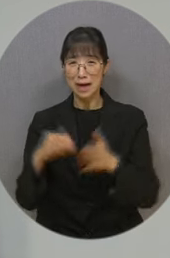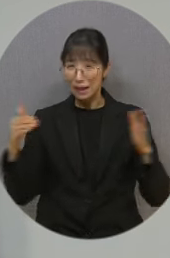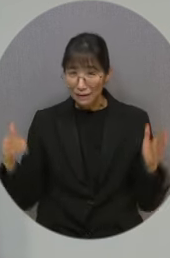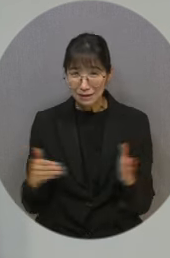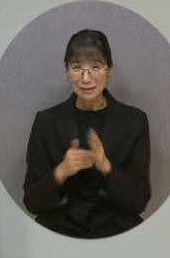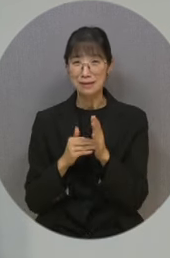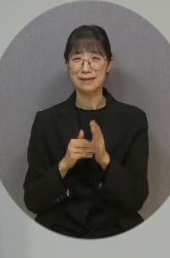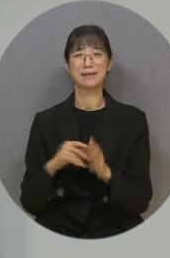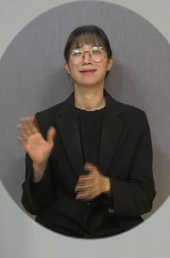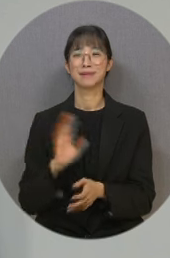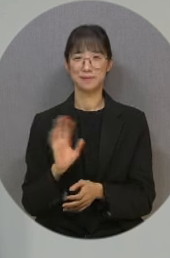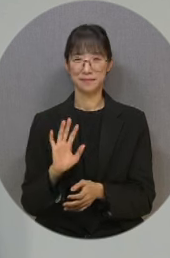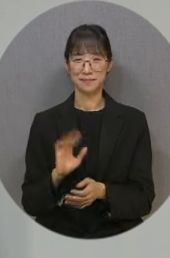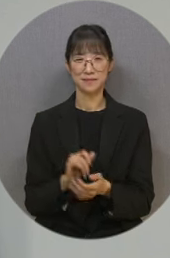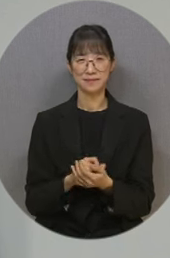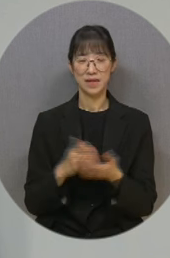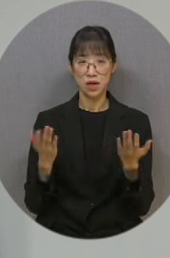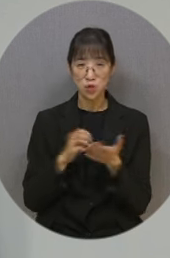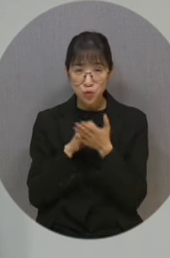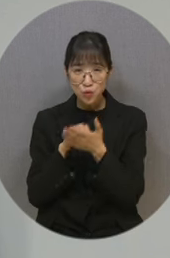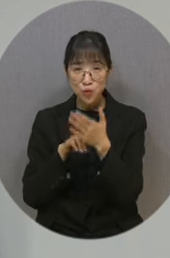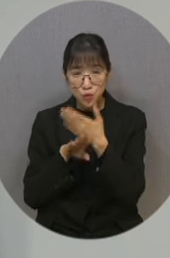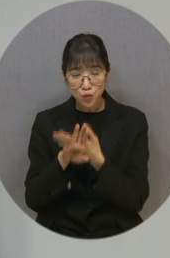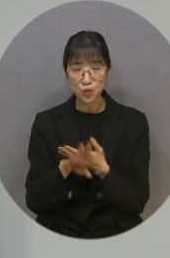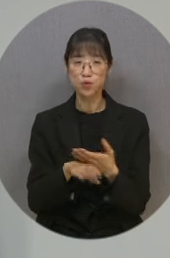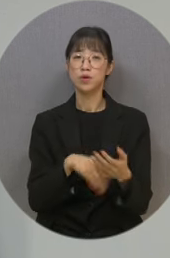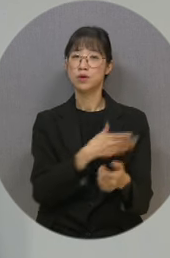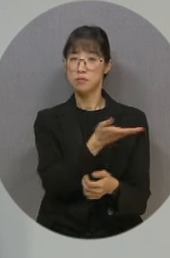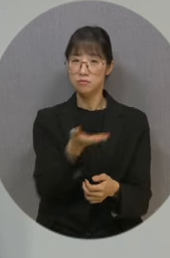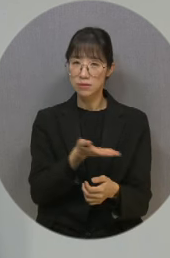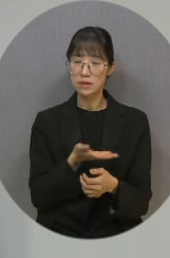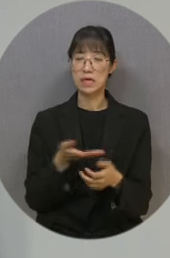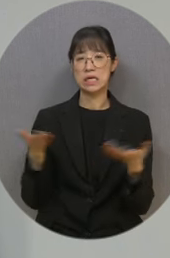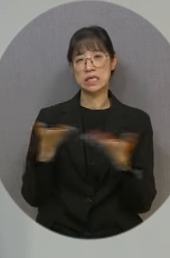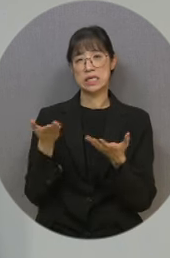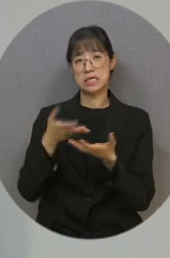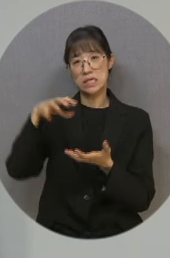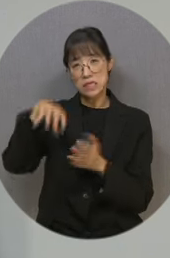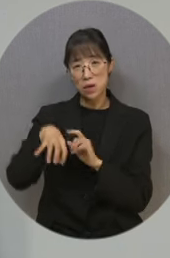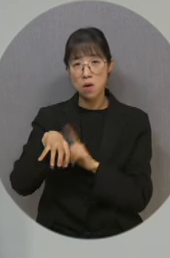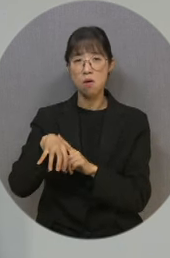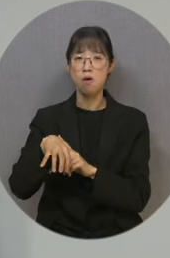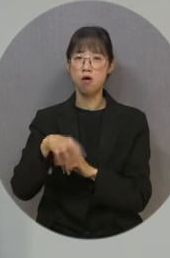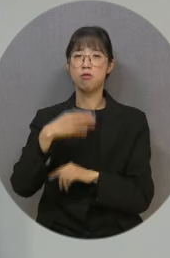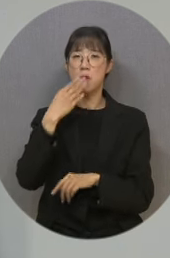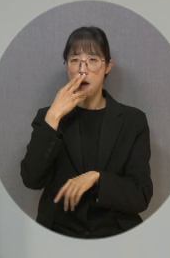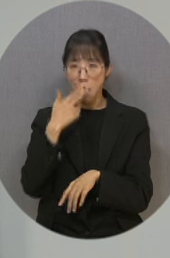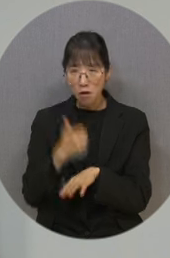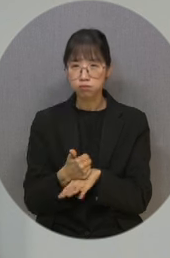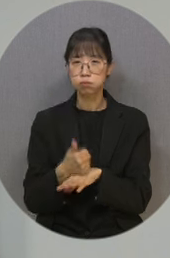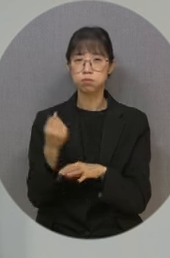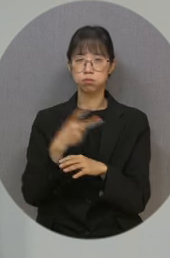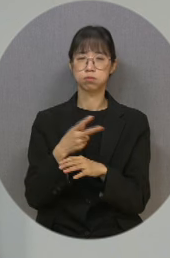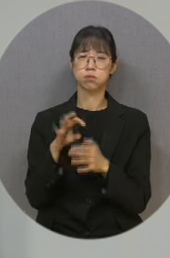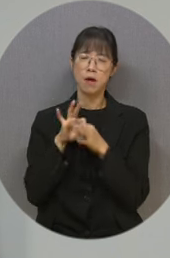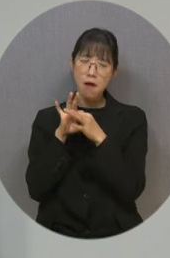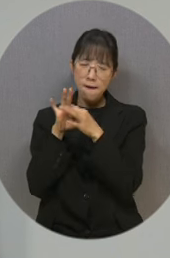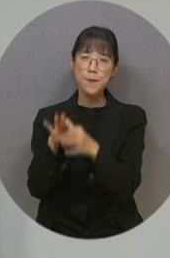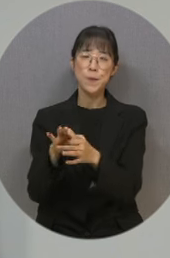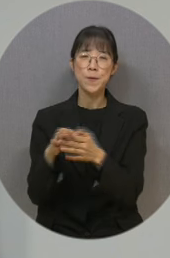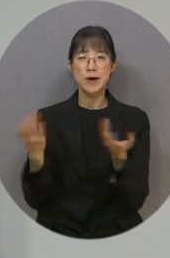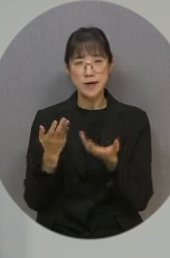중단하는게 아니라 취업을 한 이후에도 이분들이 직장에서 적응하고 또 고용이 유지될 수 있도록